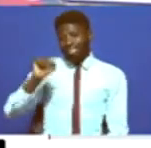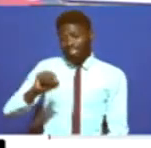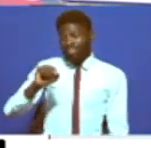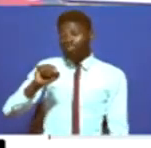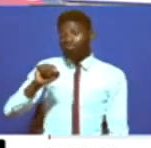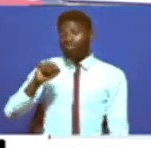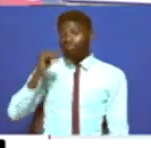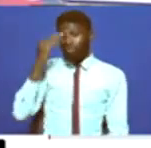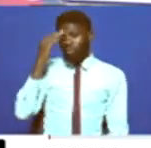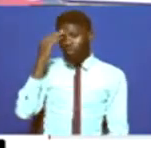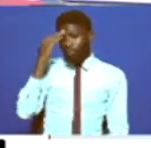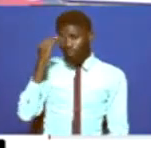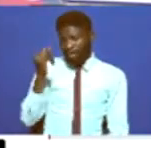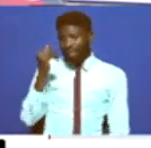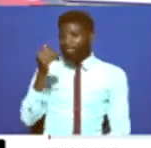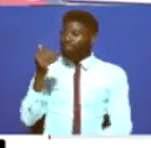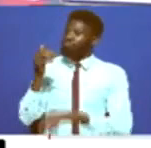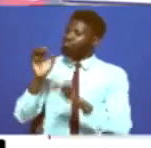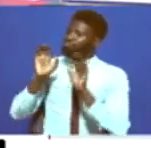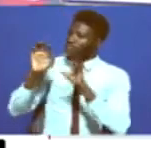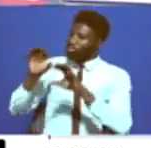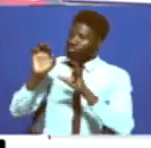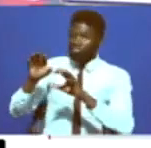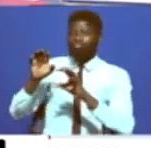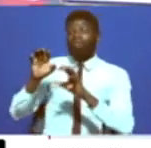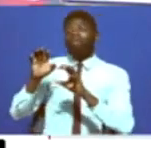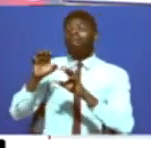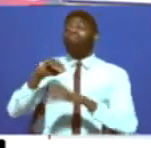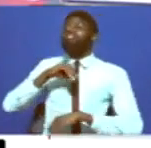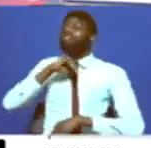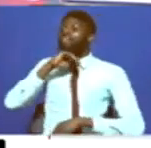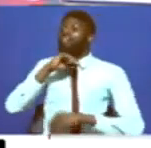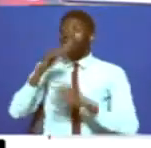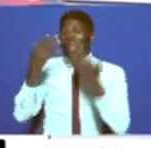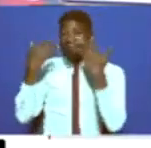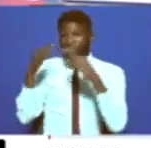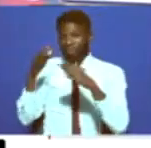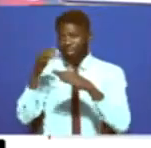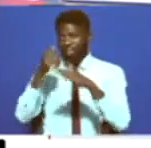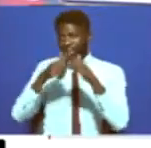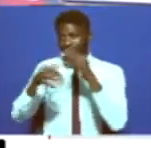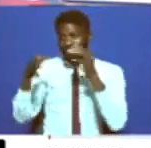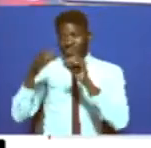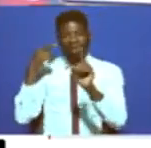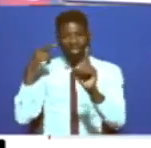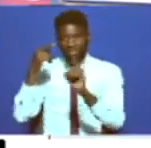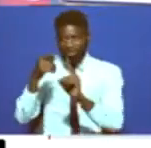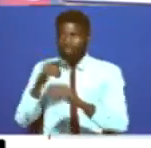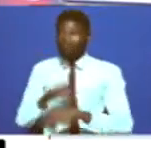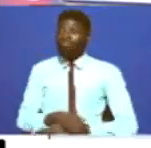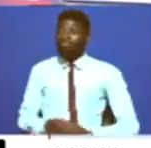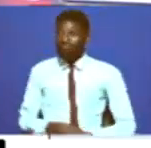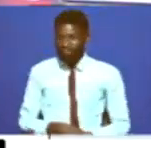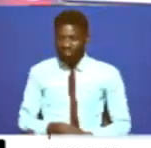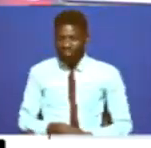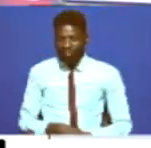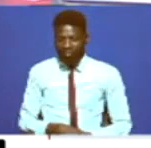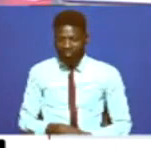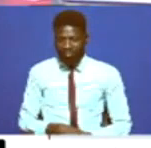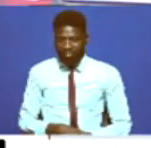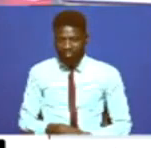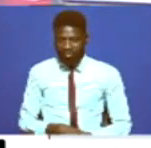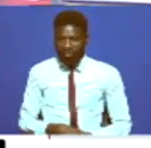kumtusi mwaniaji wa urais wa muungano huo, muungano wa Azimio. Kundi hilo